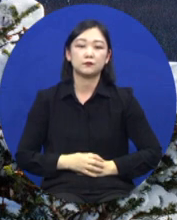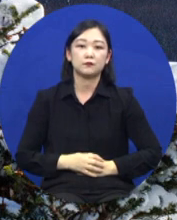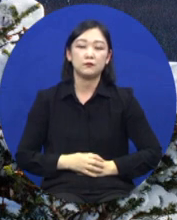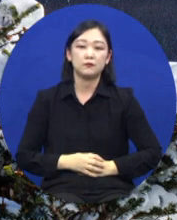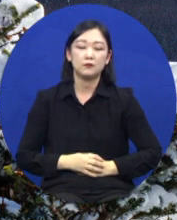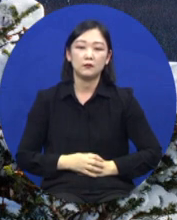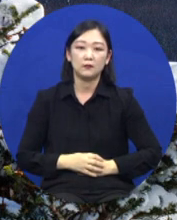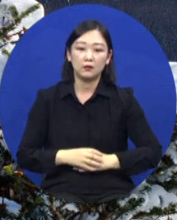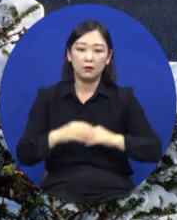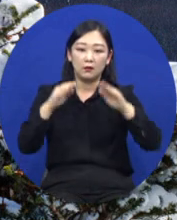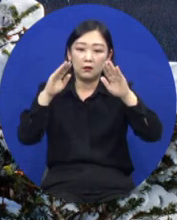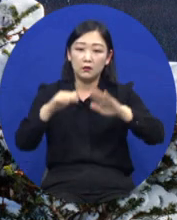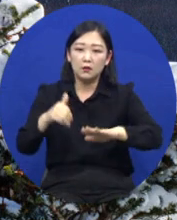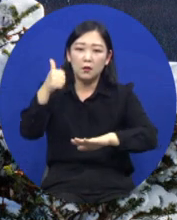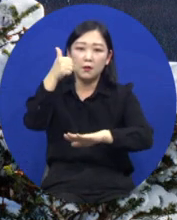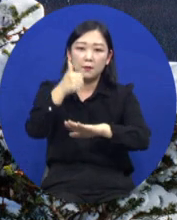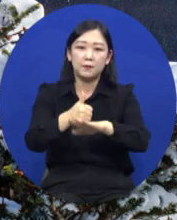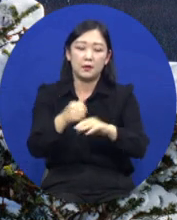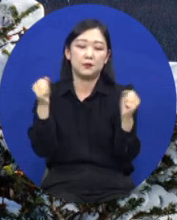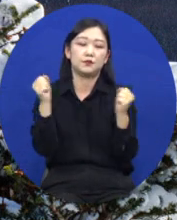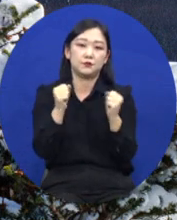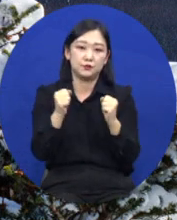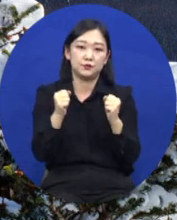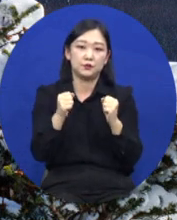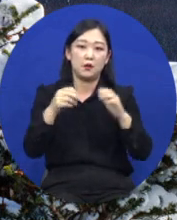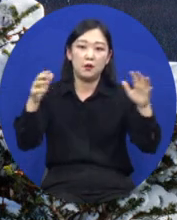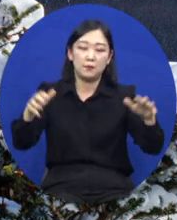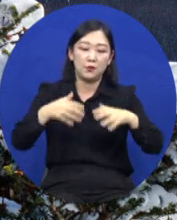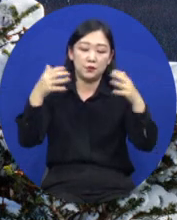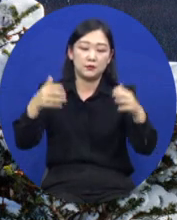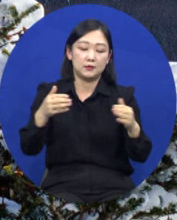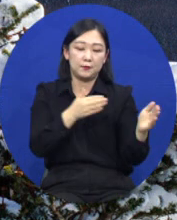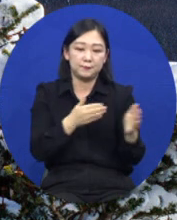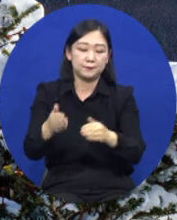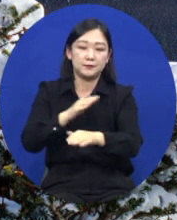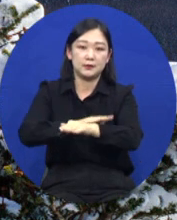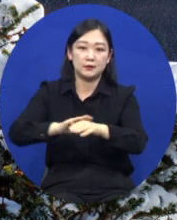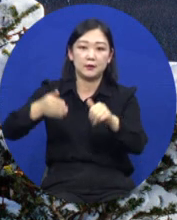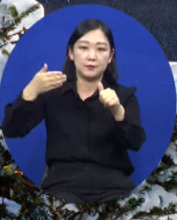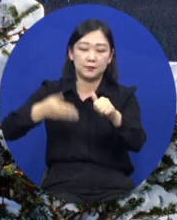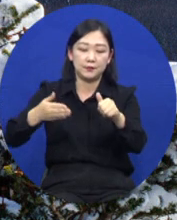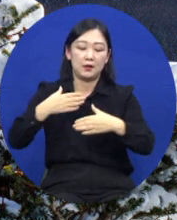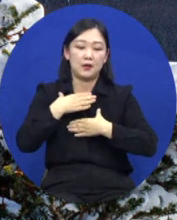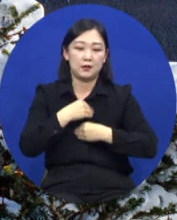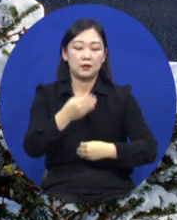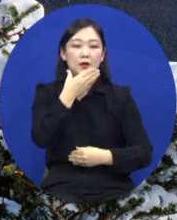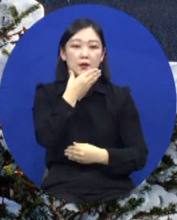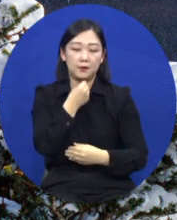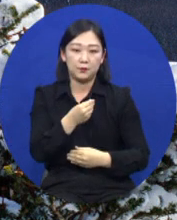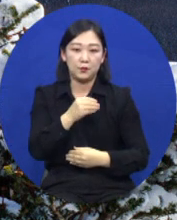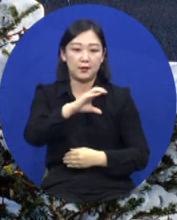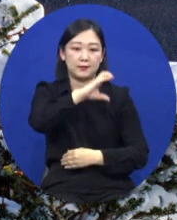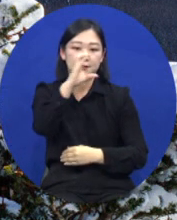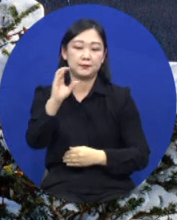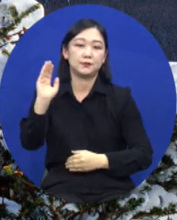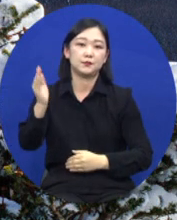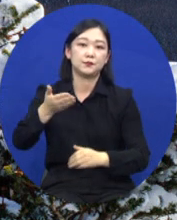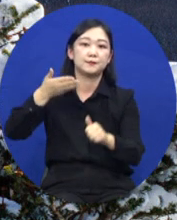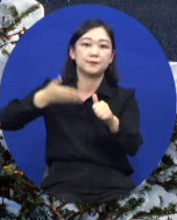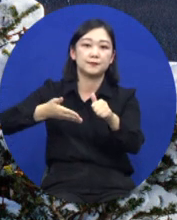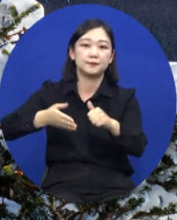연말까지 추운 나들이 많겠습니다 폭설과 한파에 대비 잘 해주시고요 안전하고 행복한 성탄절 연휴 보내시기